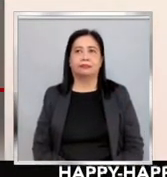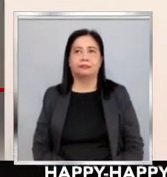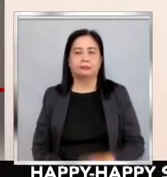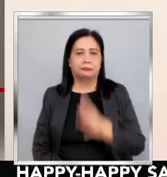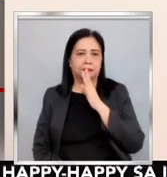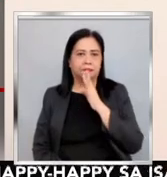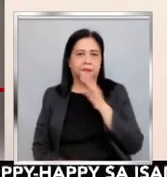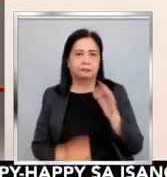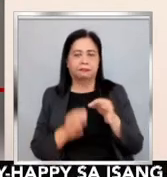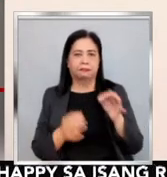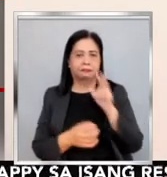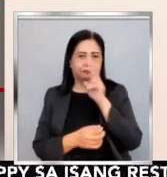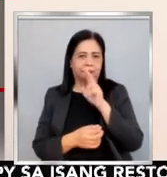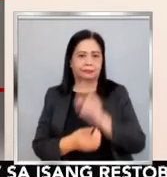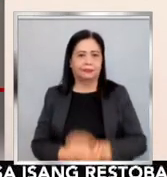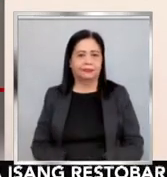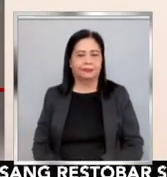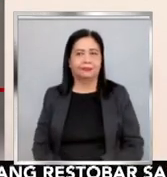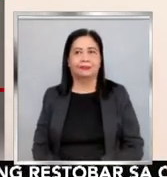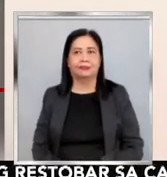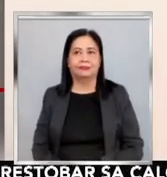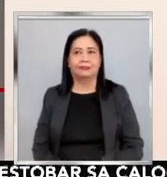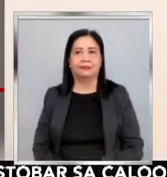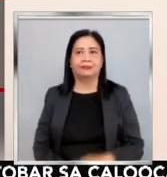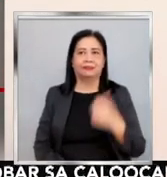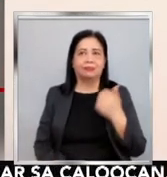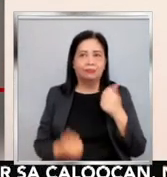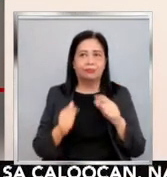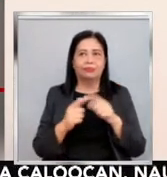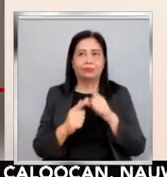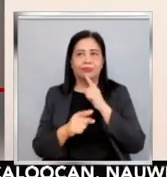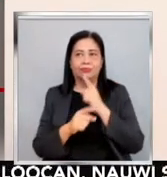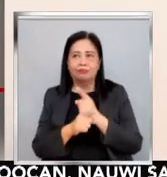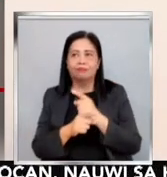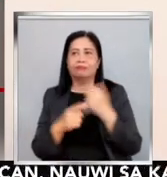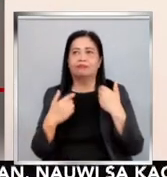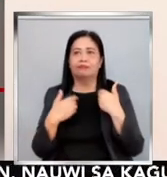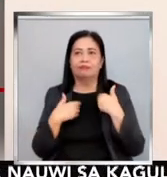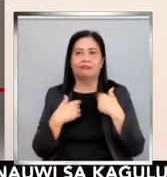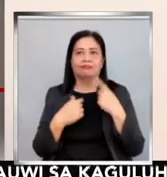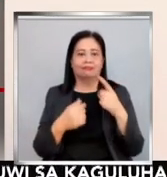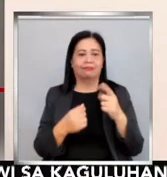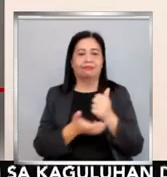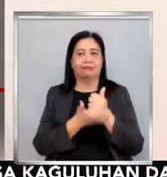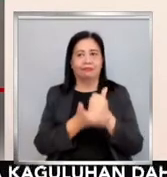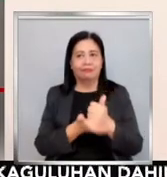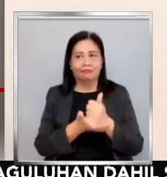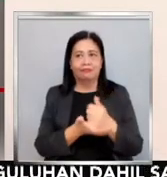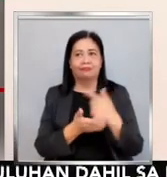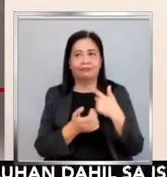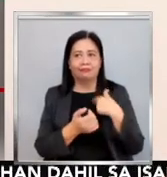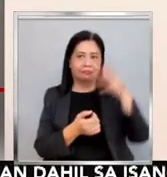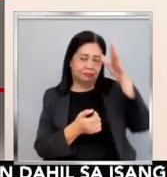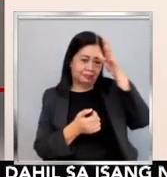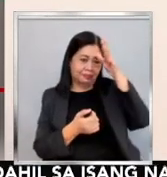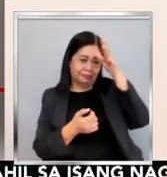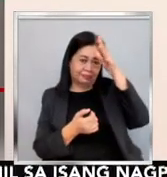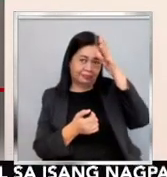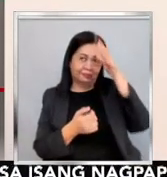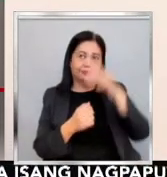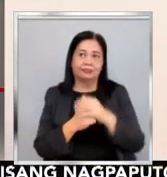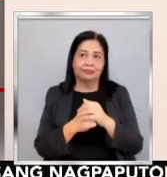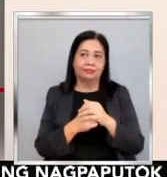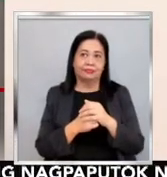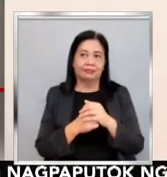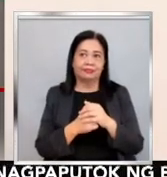o tata ng akong papa kay na magsakit niya at itis niya ang akong papa. Mga anda sa gawas mo lang. Ako na lang